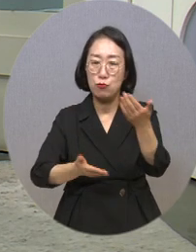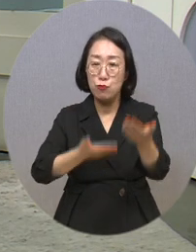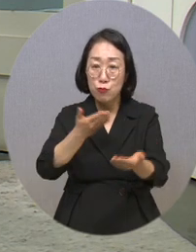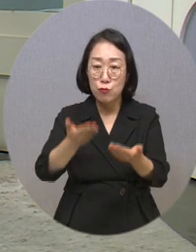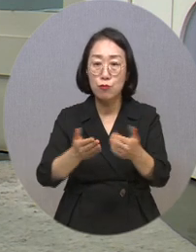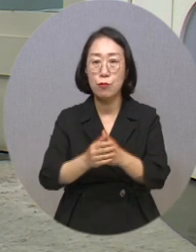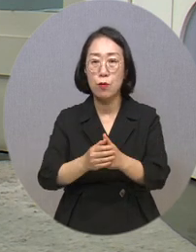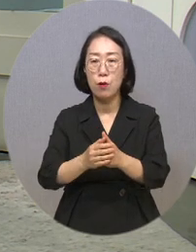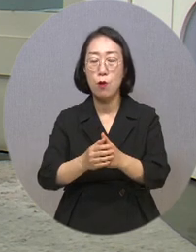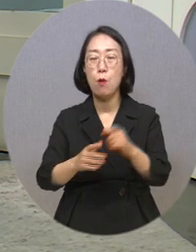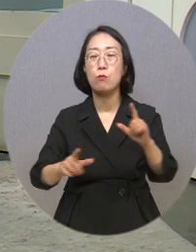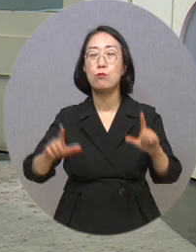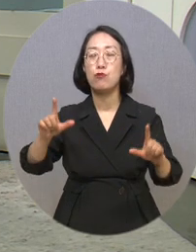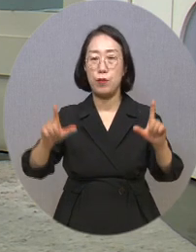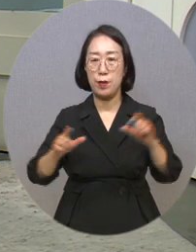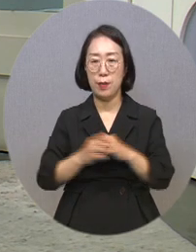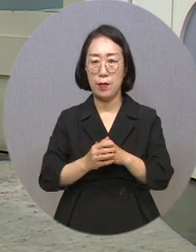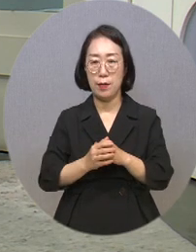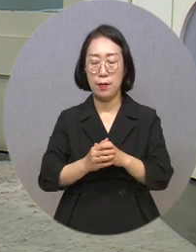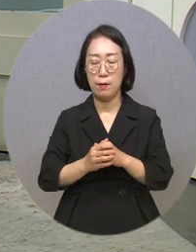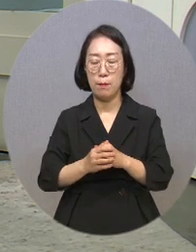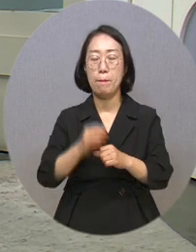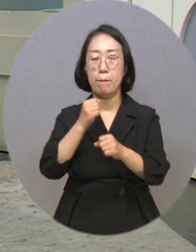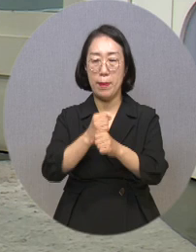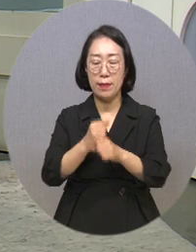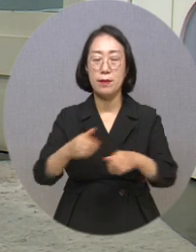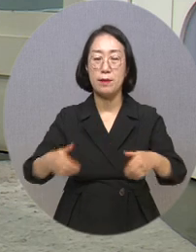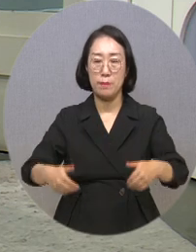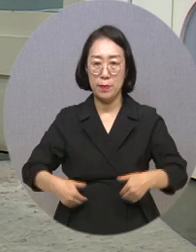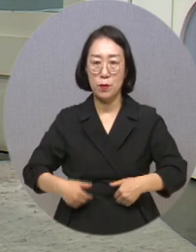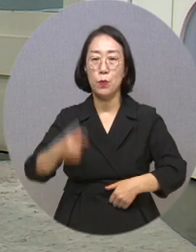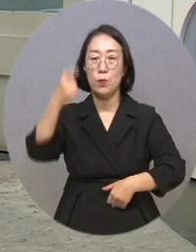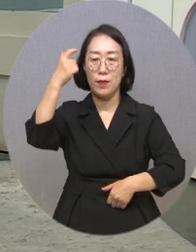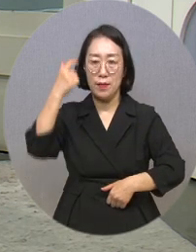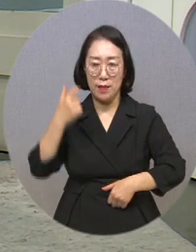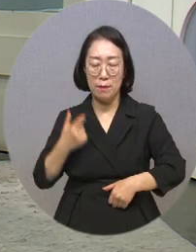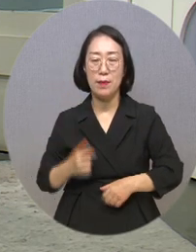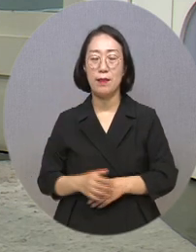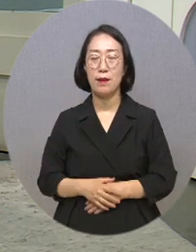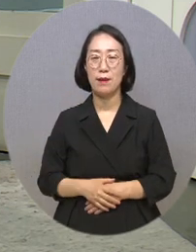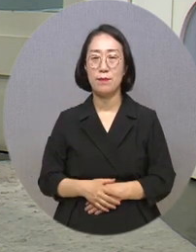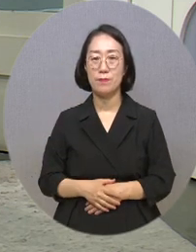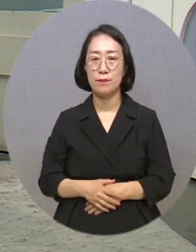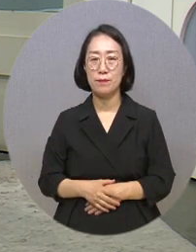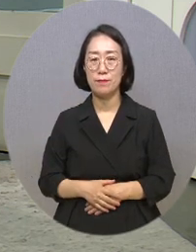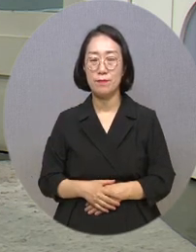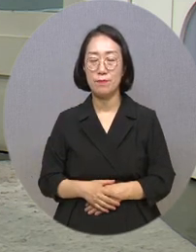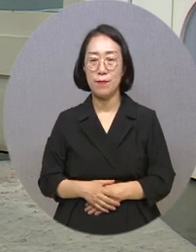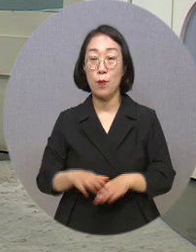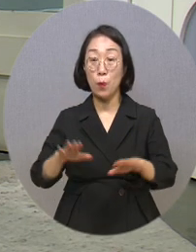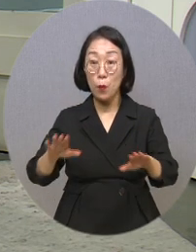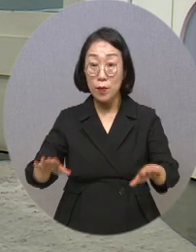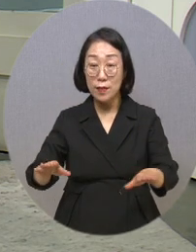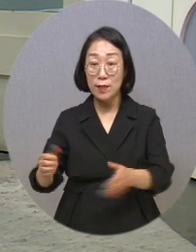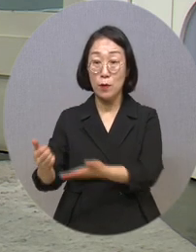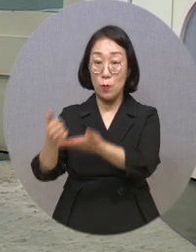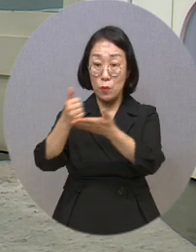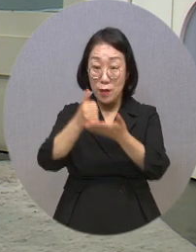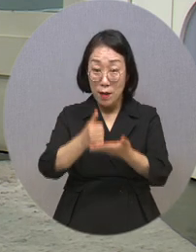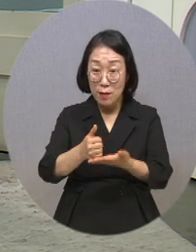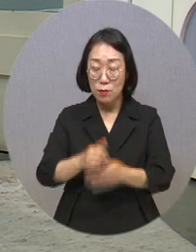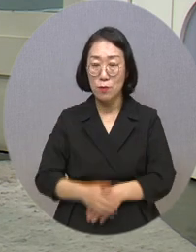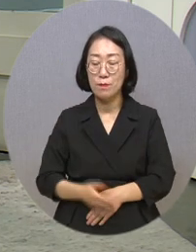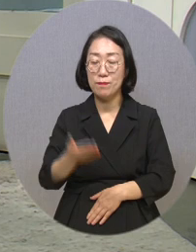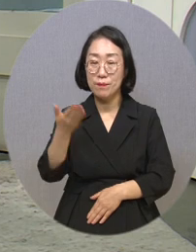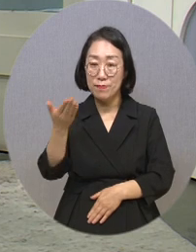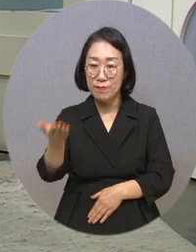사회 분위기를 먼저 만들어야 하지 않을까 이런 생각도 해봅니다. 오늘 이 시간에 만남은